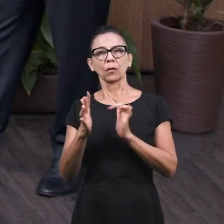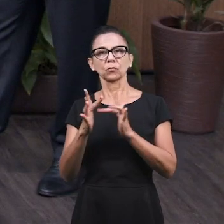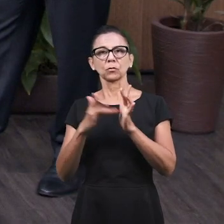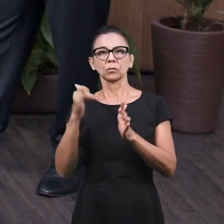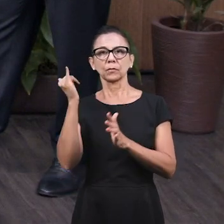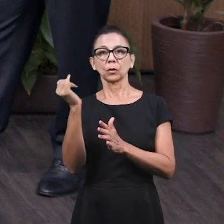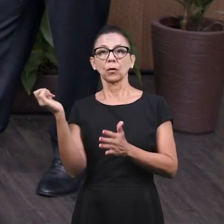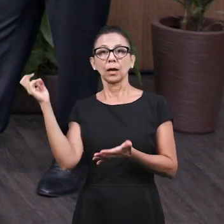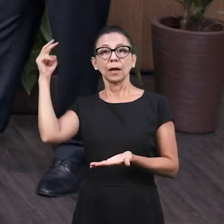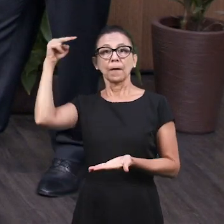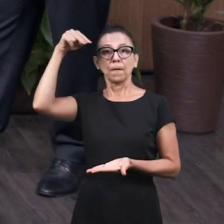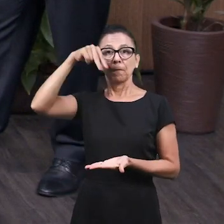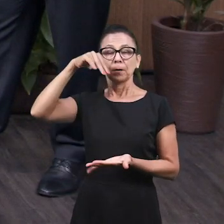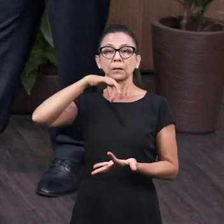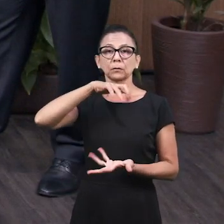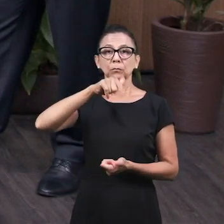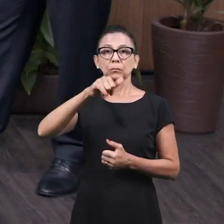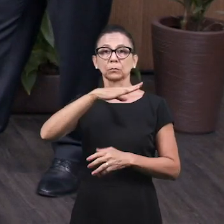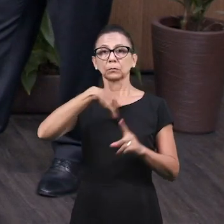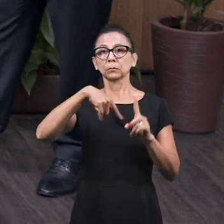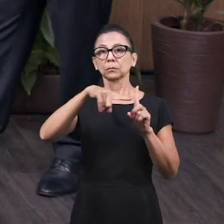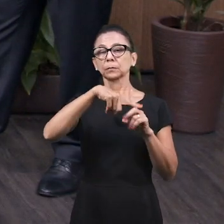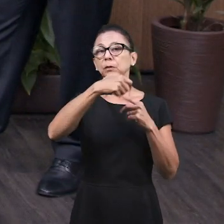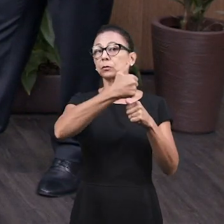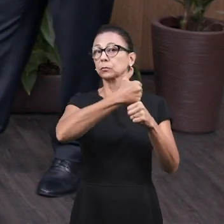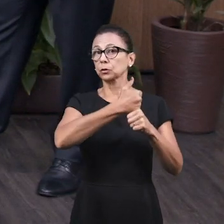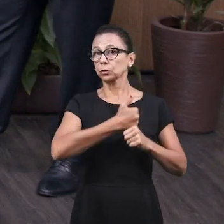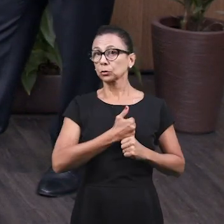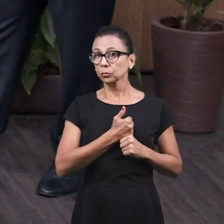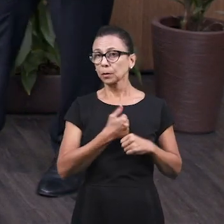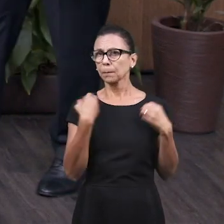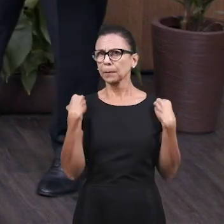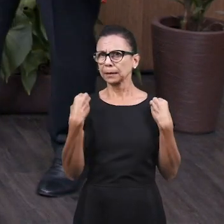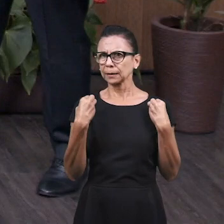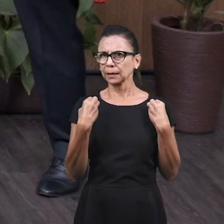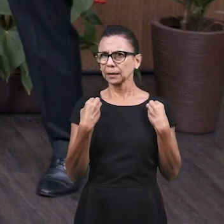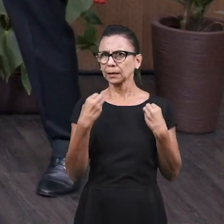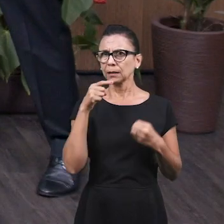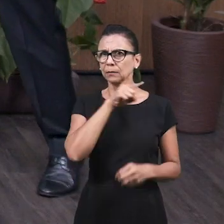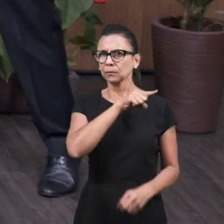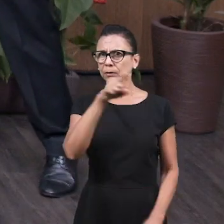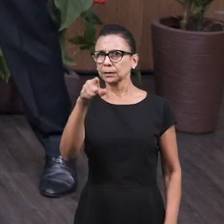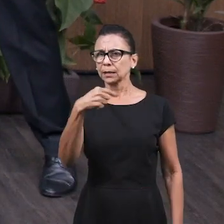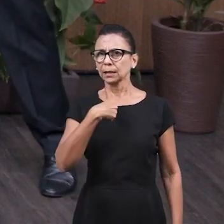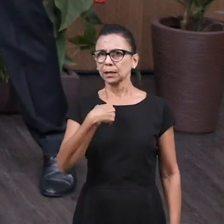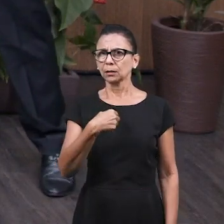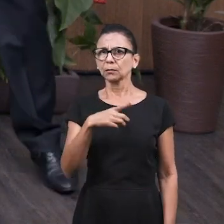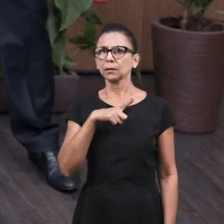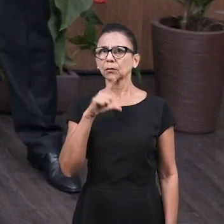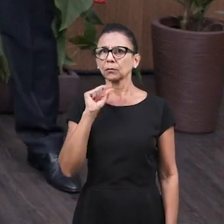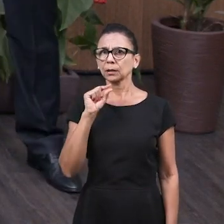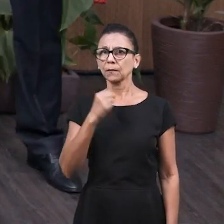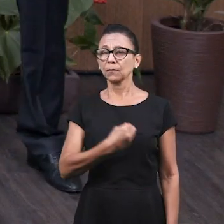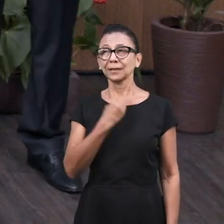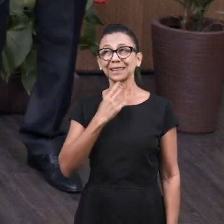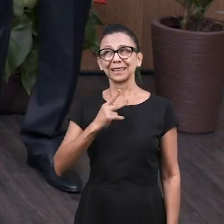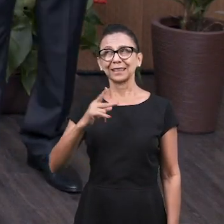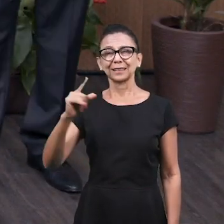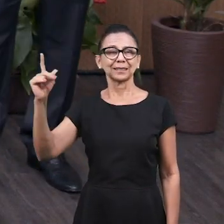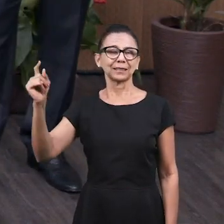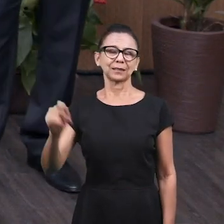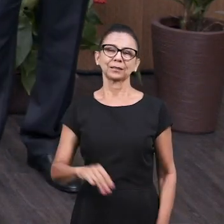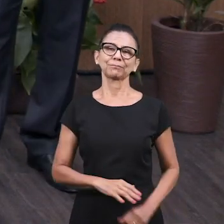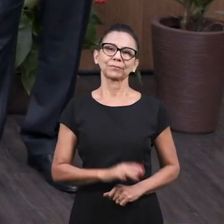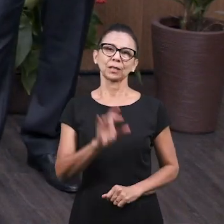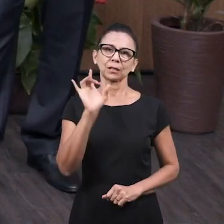имели жизнь и имели с избытком». И эта жизнь лишь Иисус может